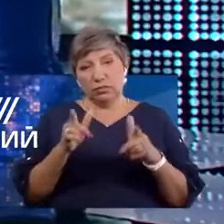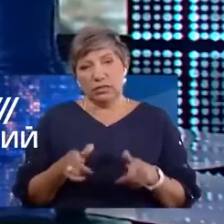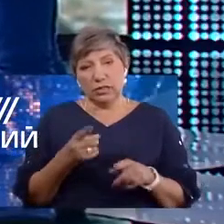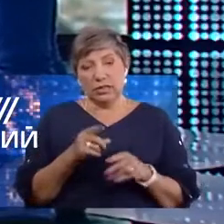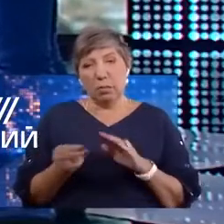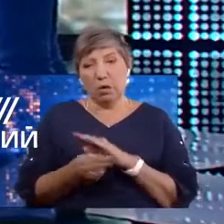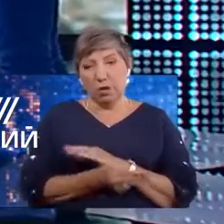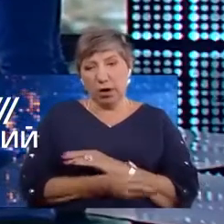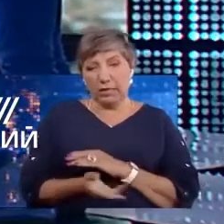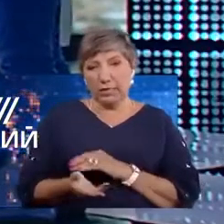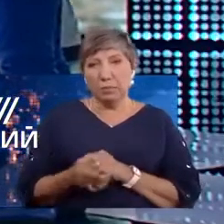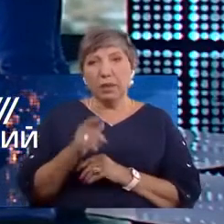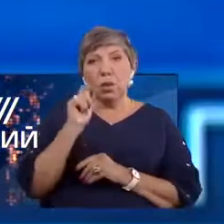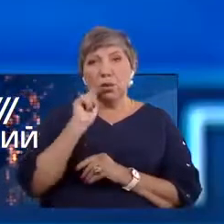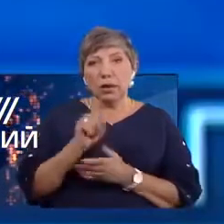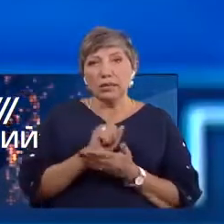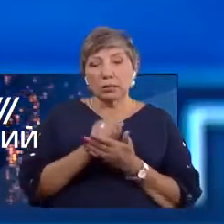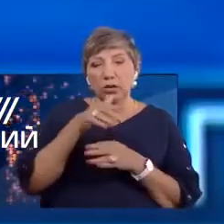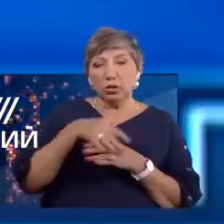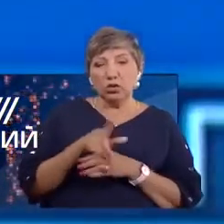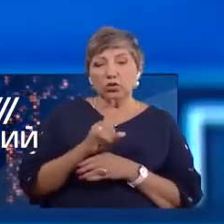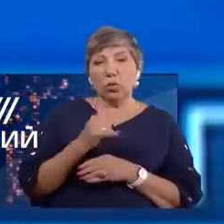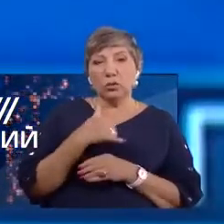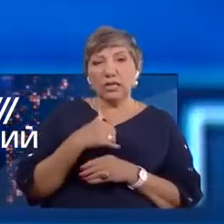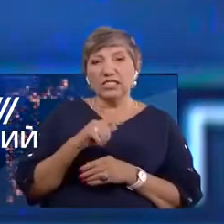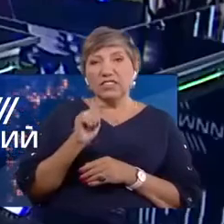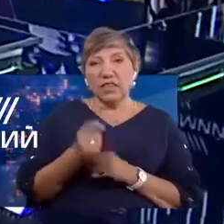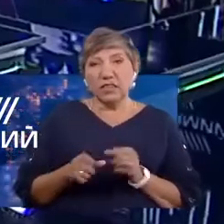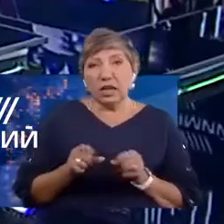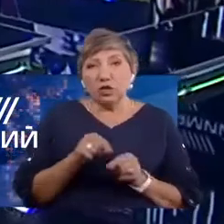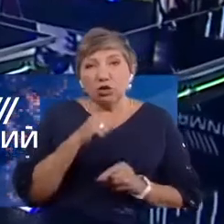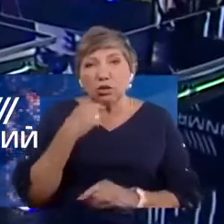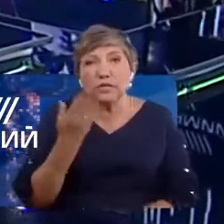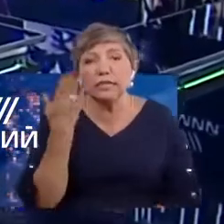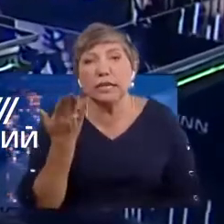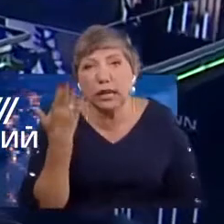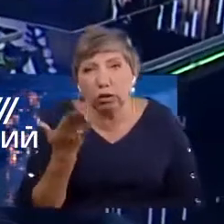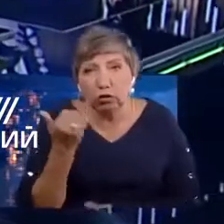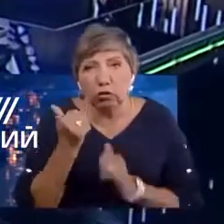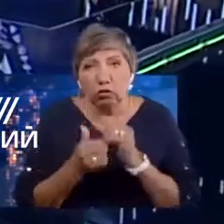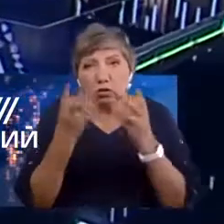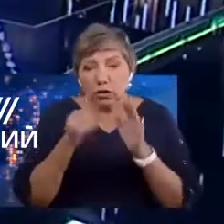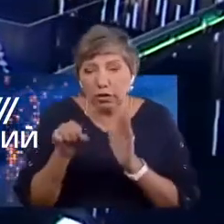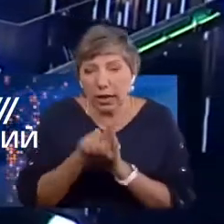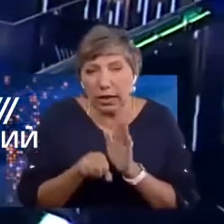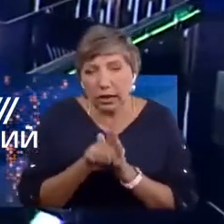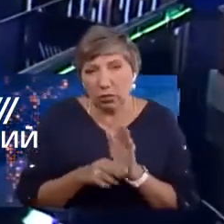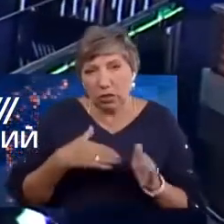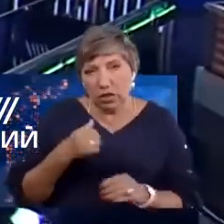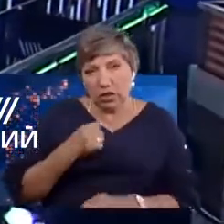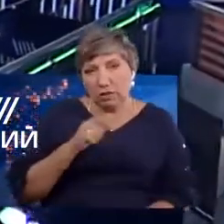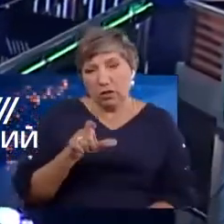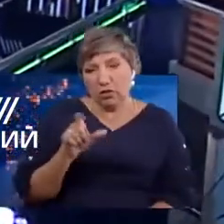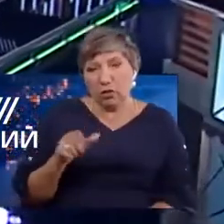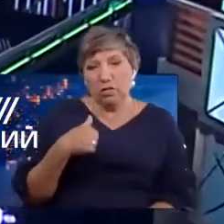провокації? Українці мають розуміти, що в нас йде війна з Росією, що кожного дня практично гинуть наші військові. І